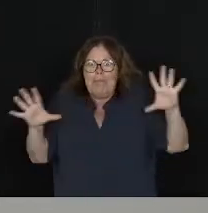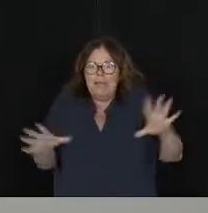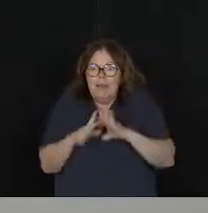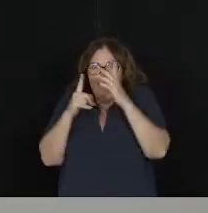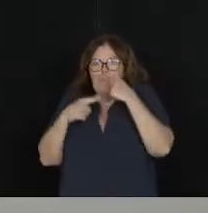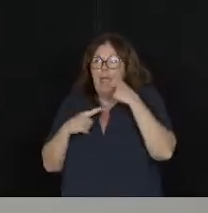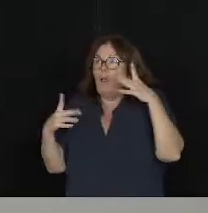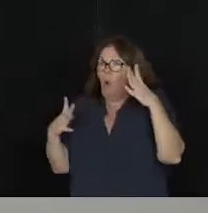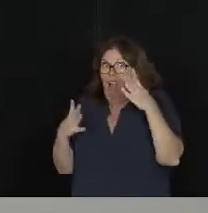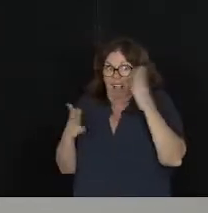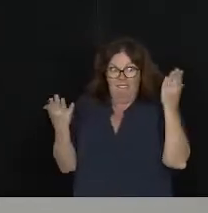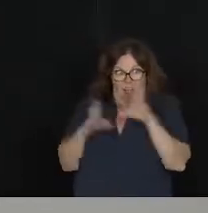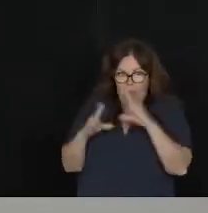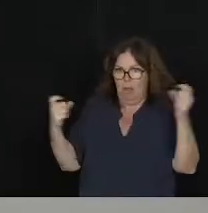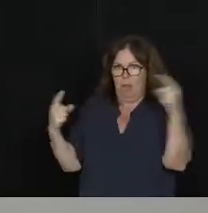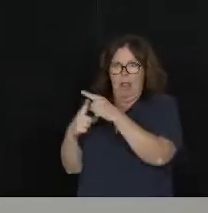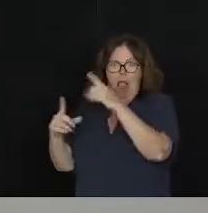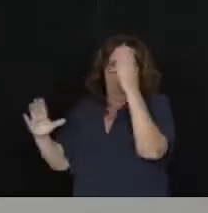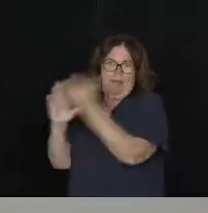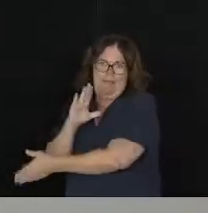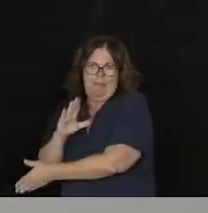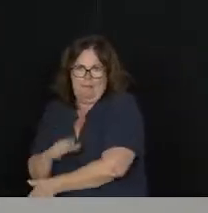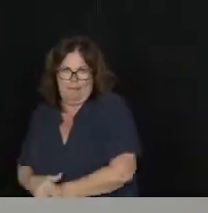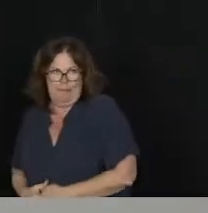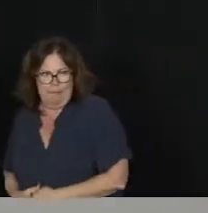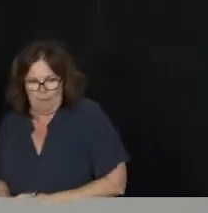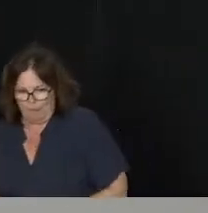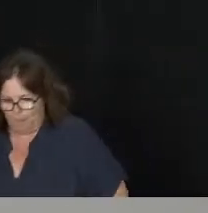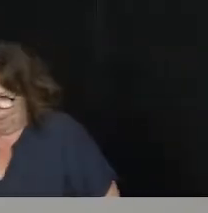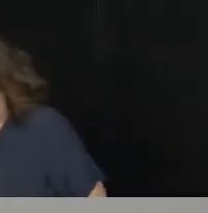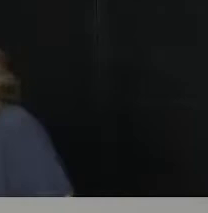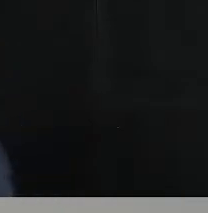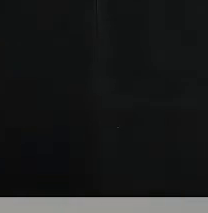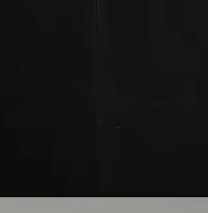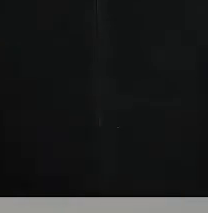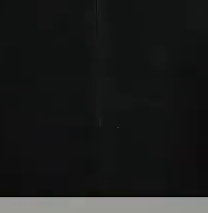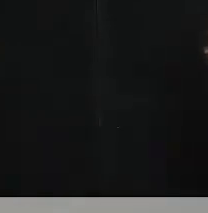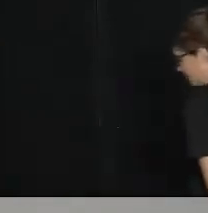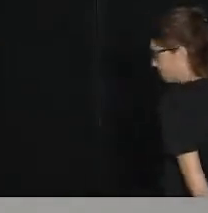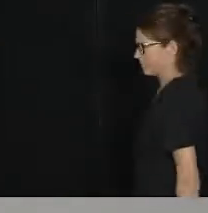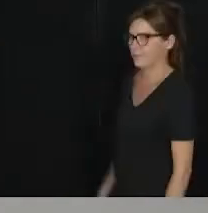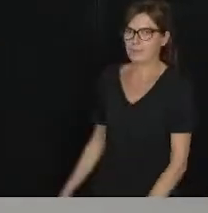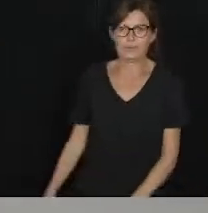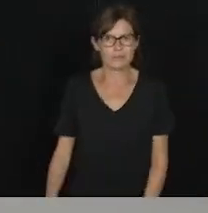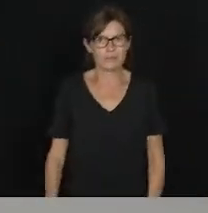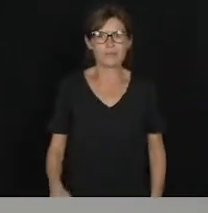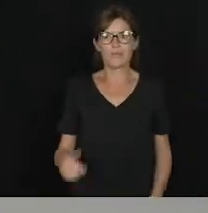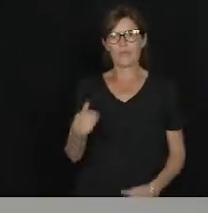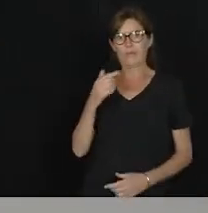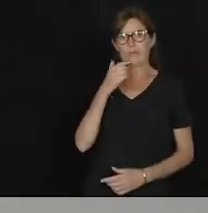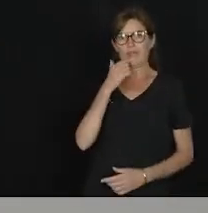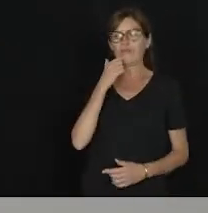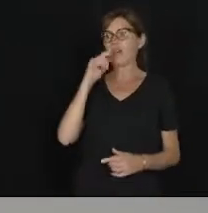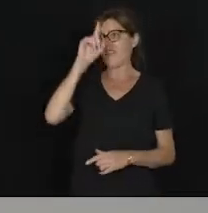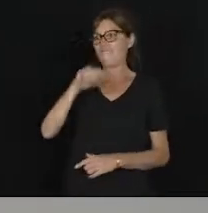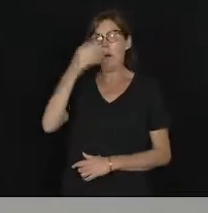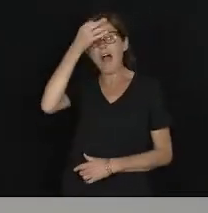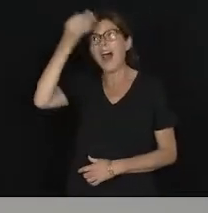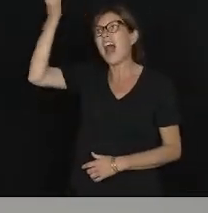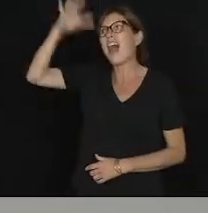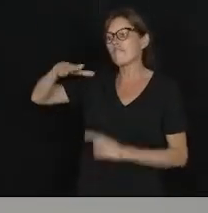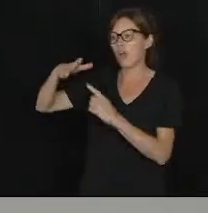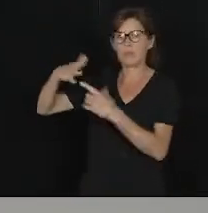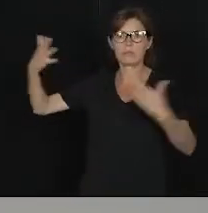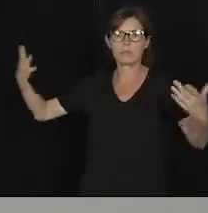la défaite du pays. Dès lors, il faut inventer, je ne trouve pas d'autre mot que ce